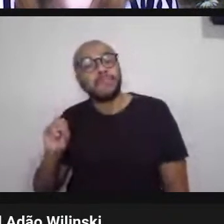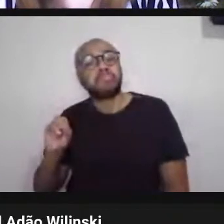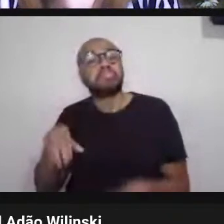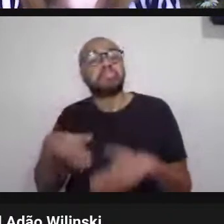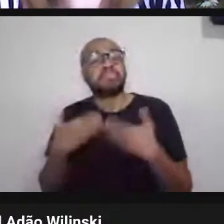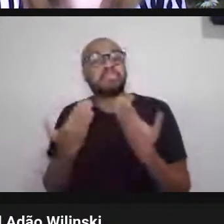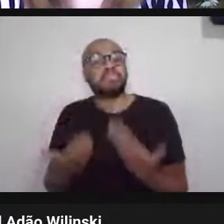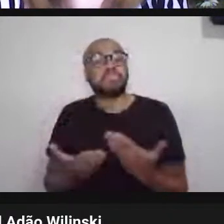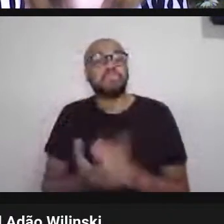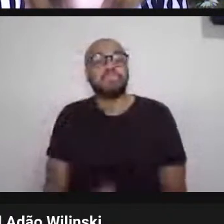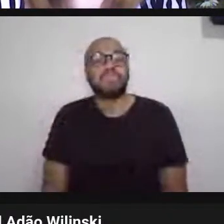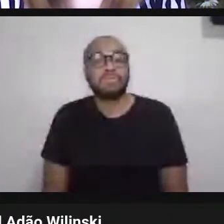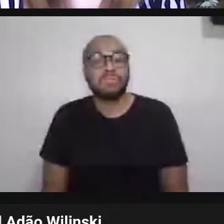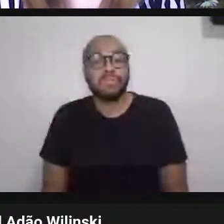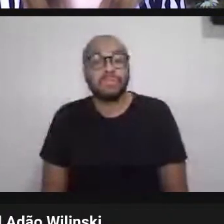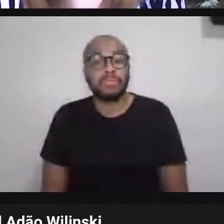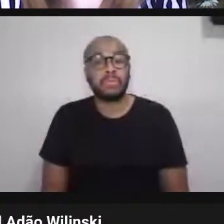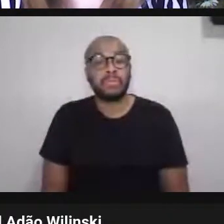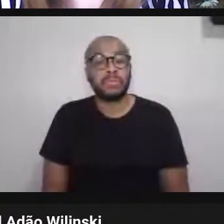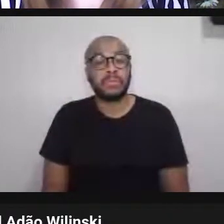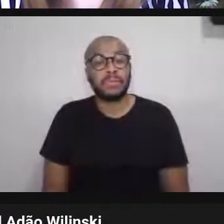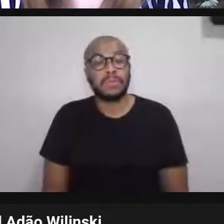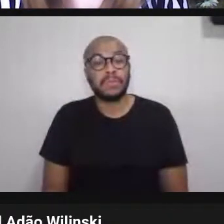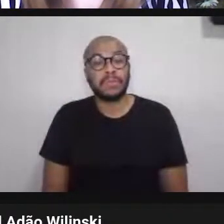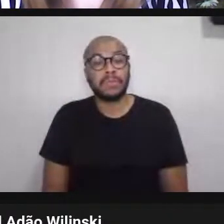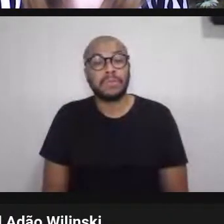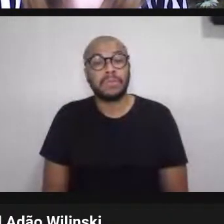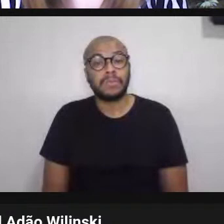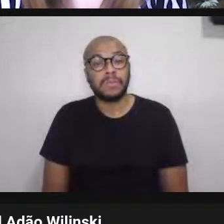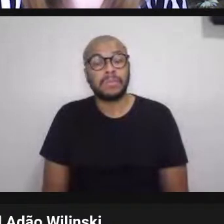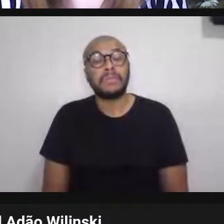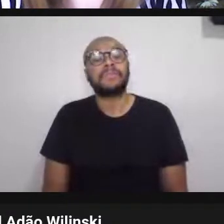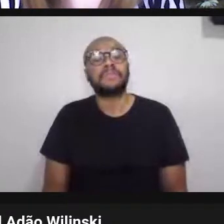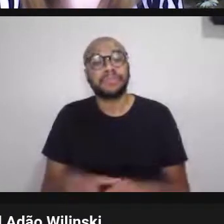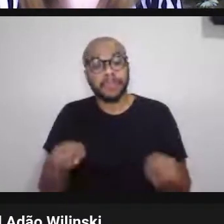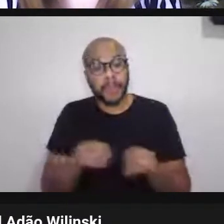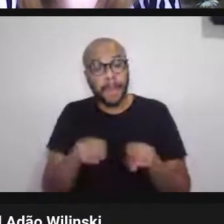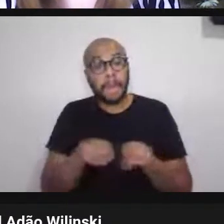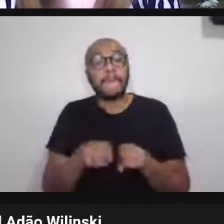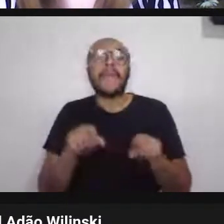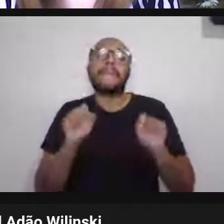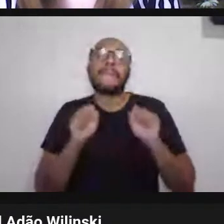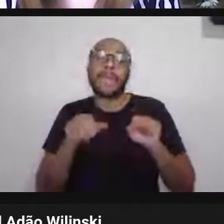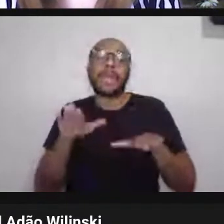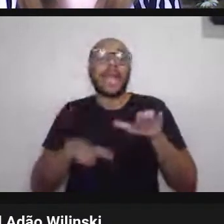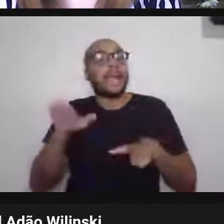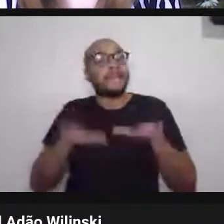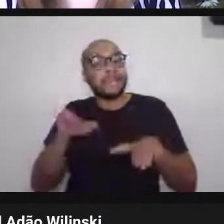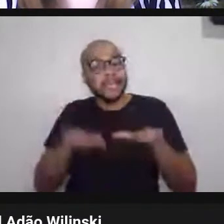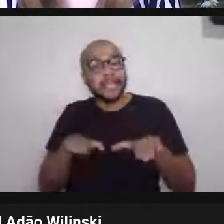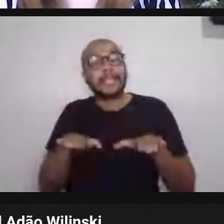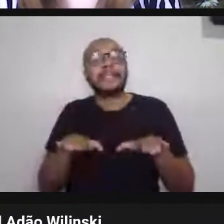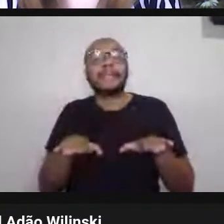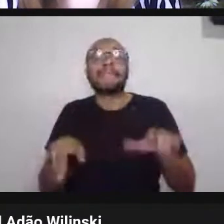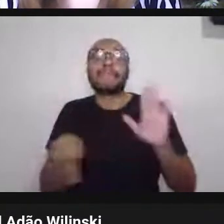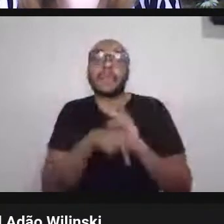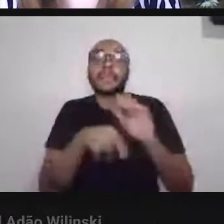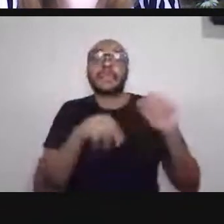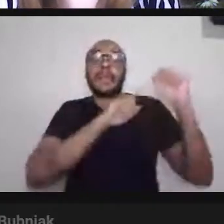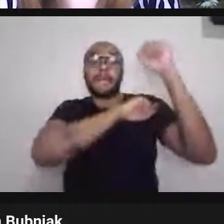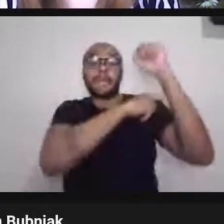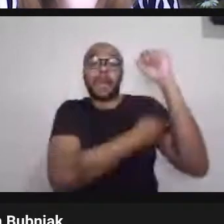E to jest podstawa polska lub niemiecka. E essa é uma base que pode ser tanto polonesa quanto